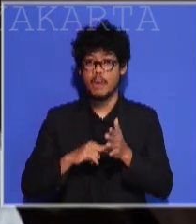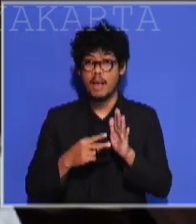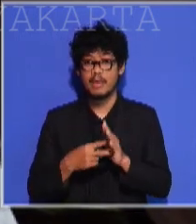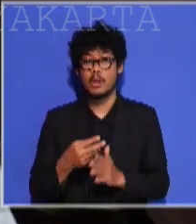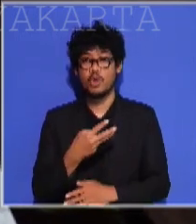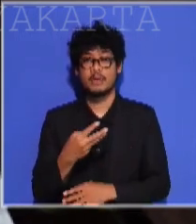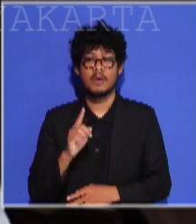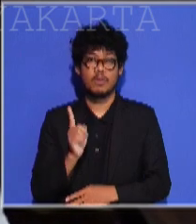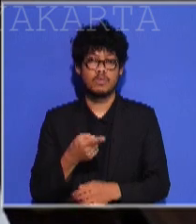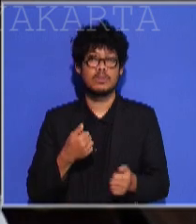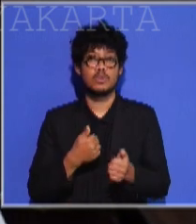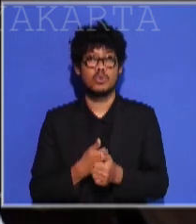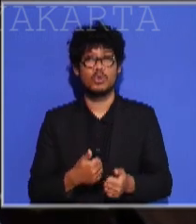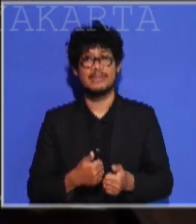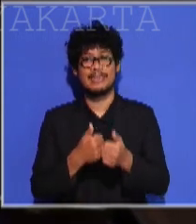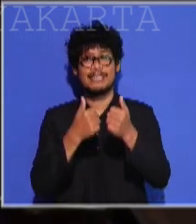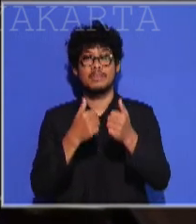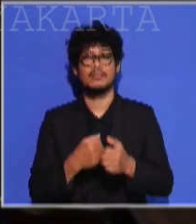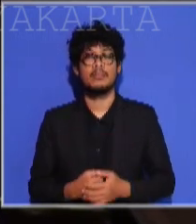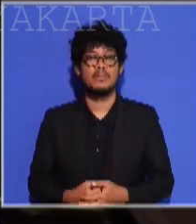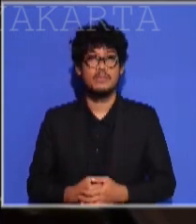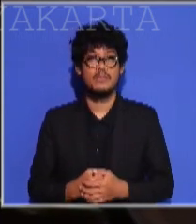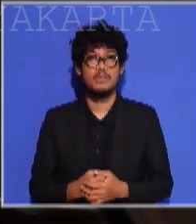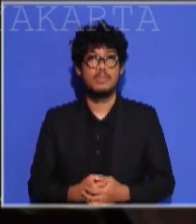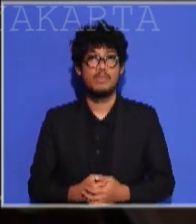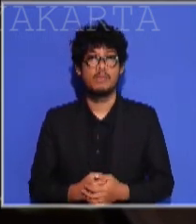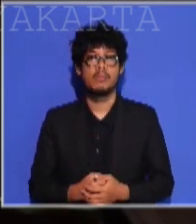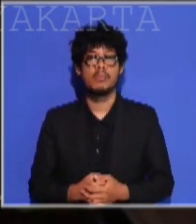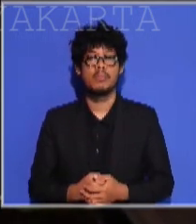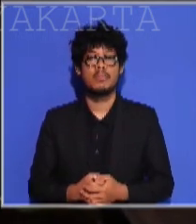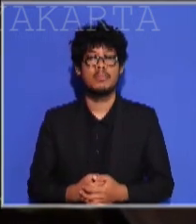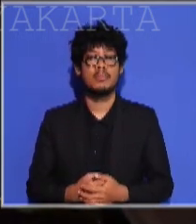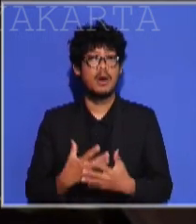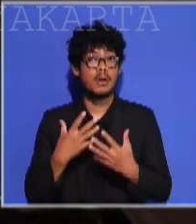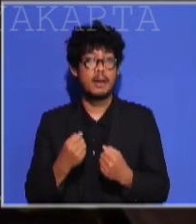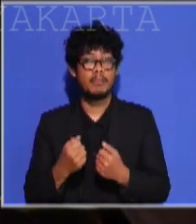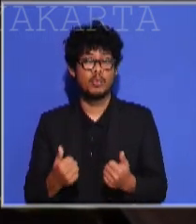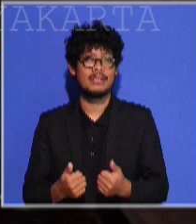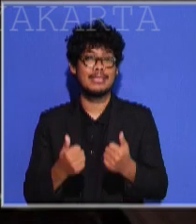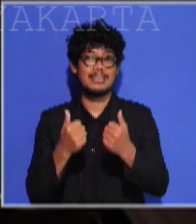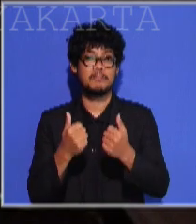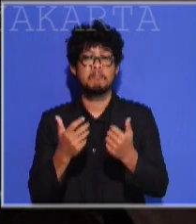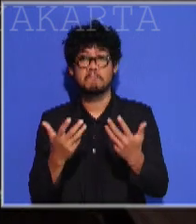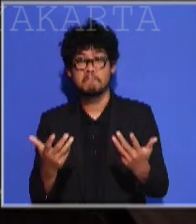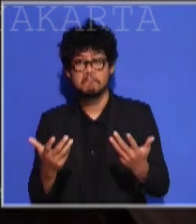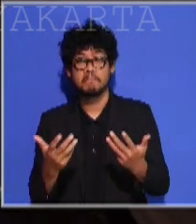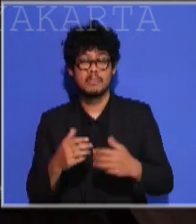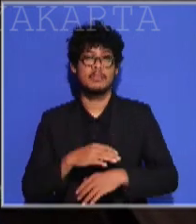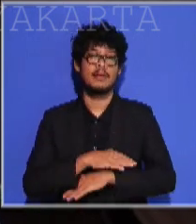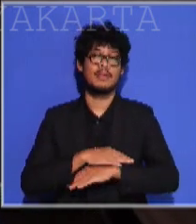Jadi ekonomi kerakyatan yang diharapkan sukses juga, jangan hanya sukses olahraga,